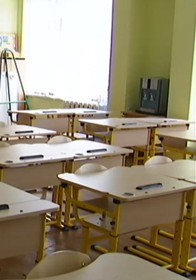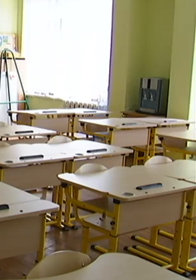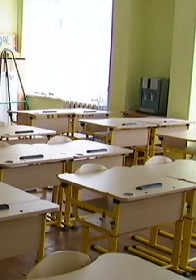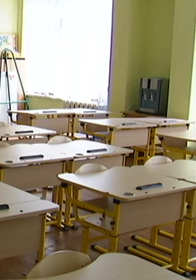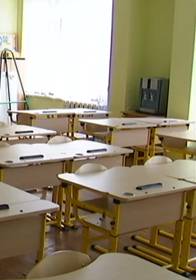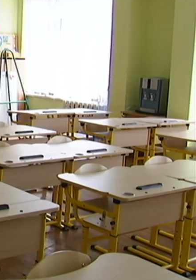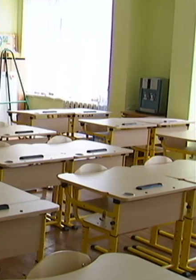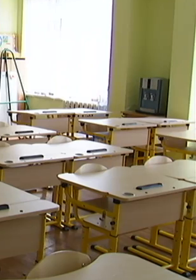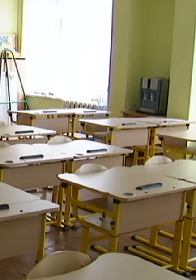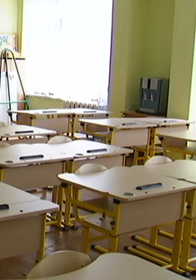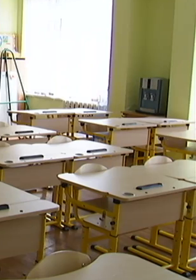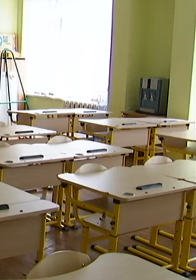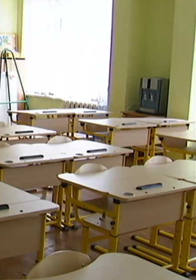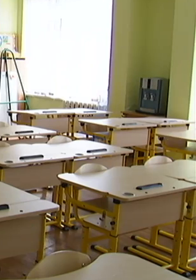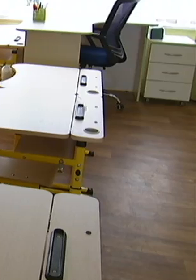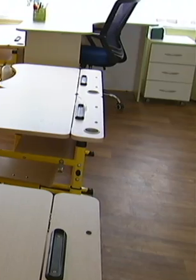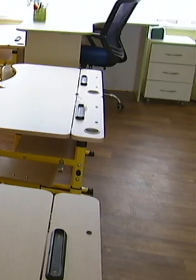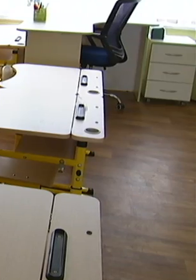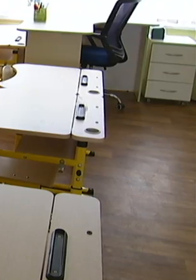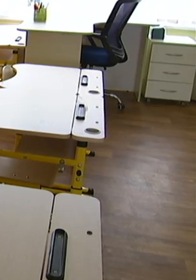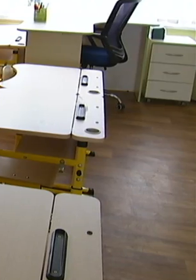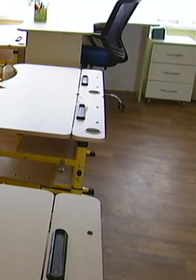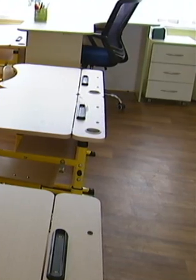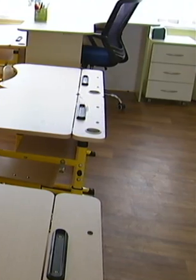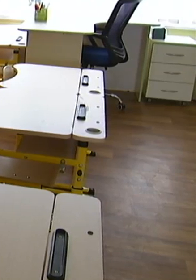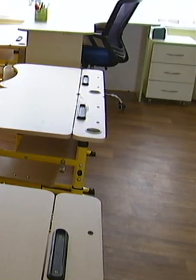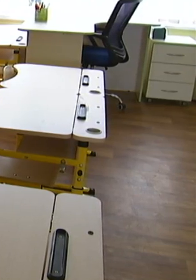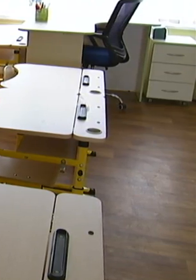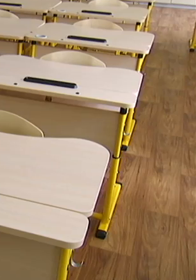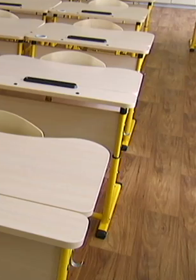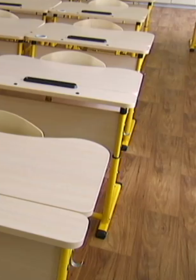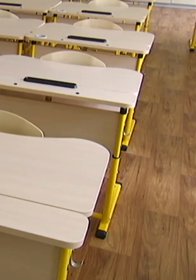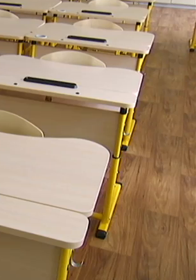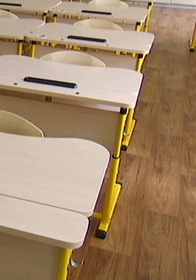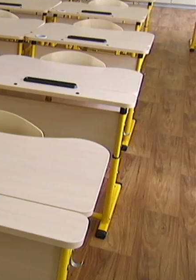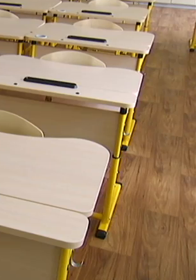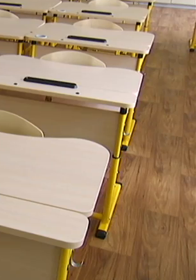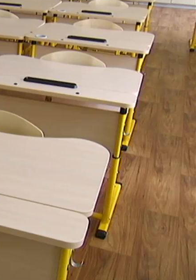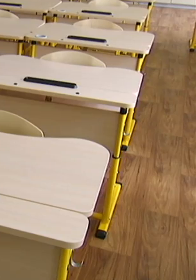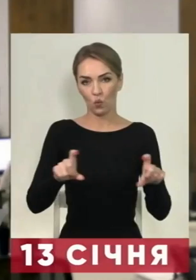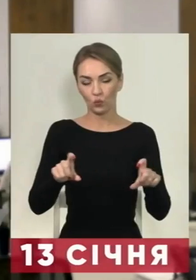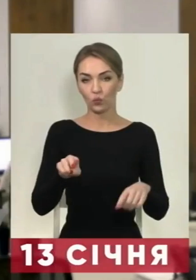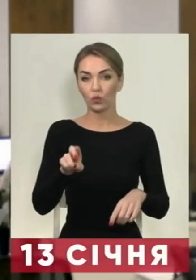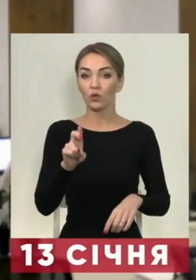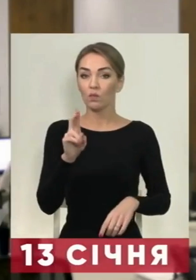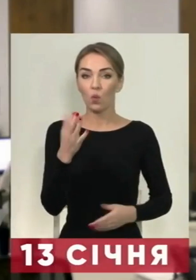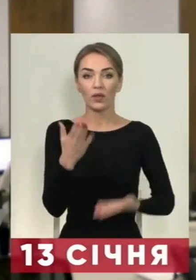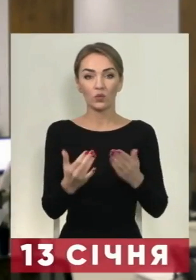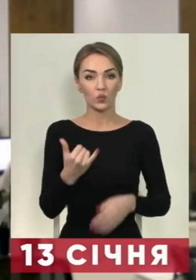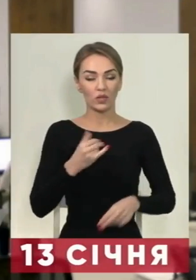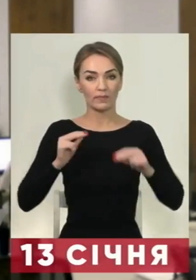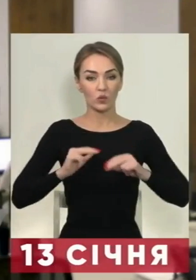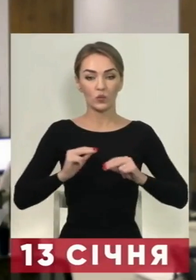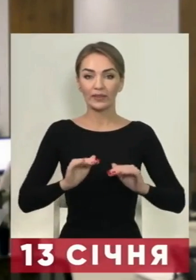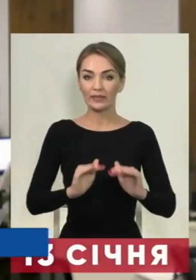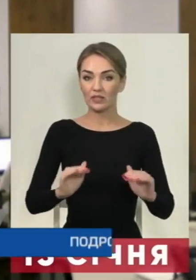це низька ефективність дистанційного навчання та робота дитячих садків. Якщо у нас працюють дитячі